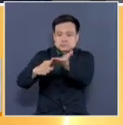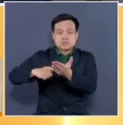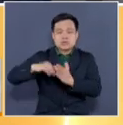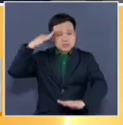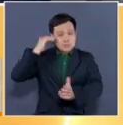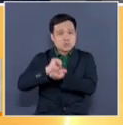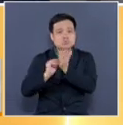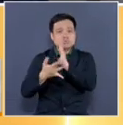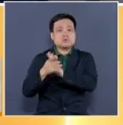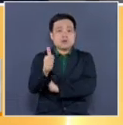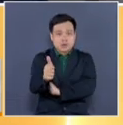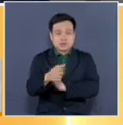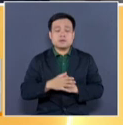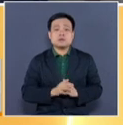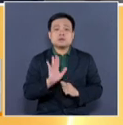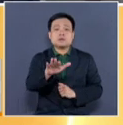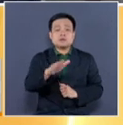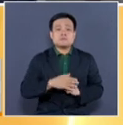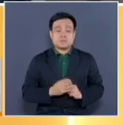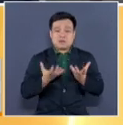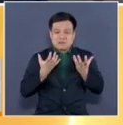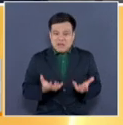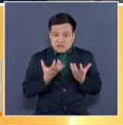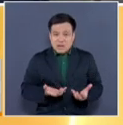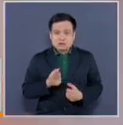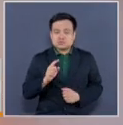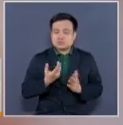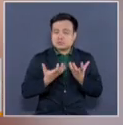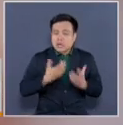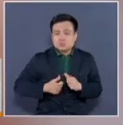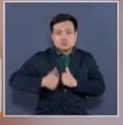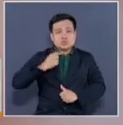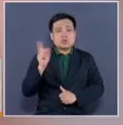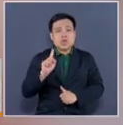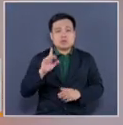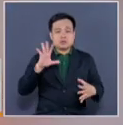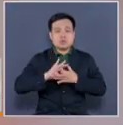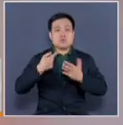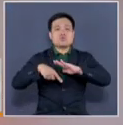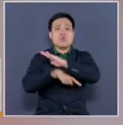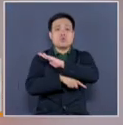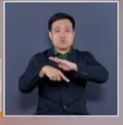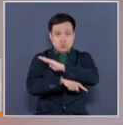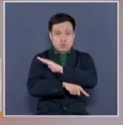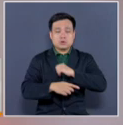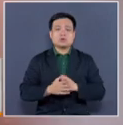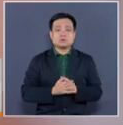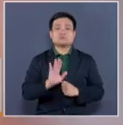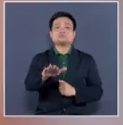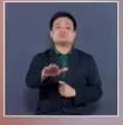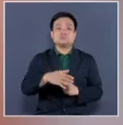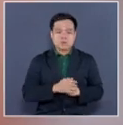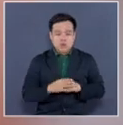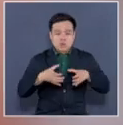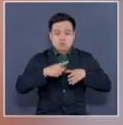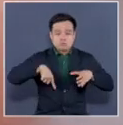เนี่ยคุณผู้ชมข้อหาที่ค่อนข้างจะหนักจริงๆเนี่ยคือเรื่องช่อโกงประชาชนและแม่คนที่เข้ามาร้องเรียนเขาเข้าใจเลือกนะฮะว่าเป็นทนายรณรงค์